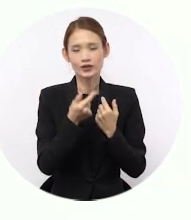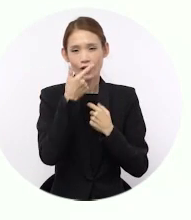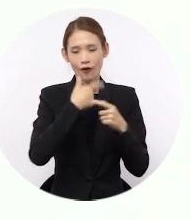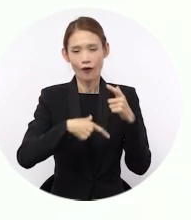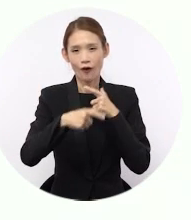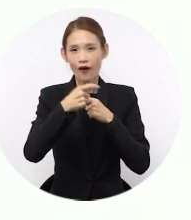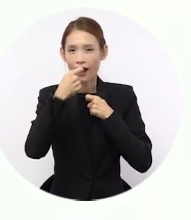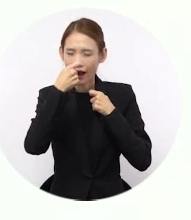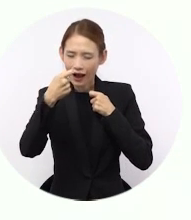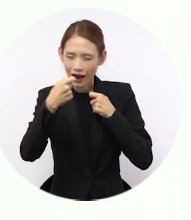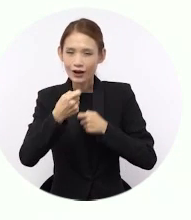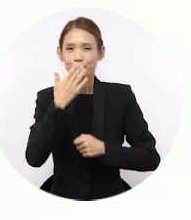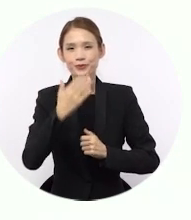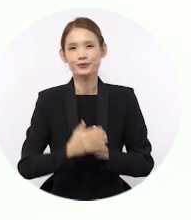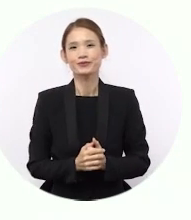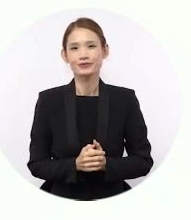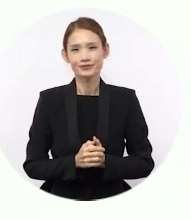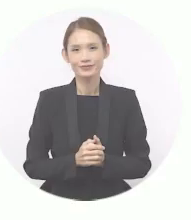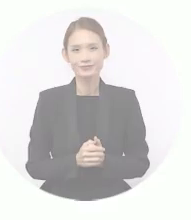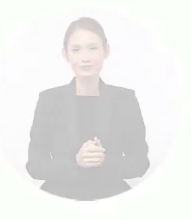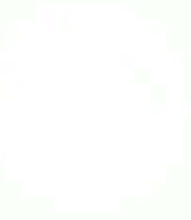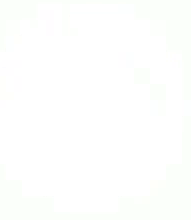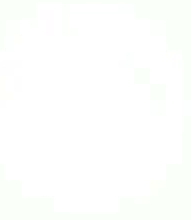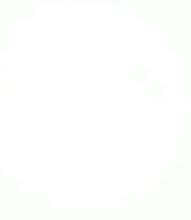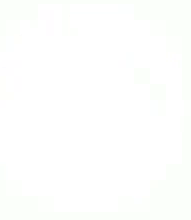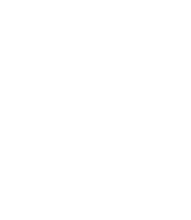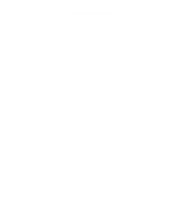모두가 가까워질 수 있을 거라고 생각합니다.